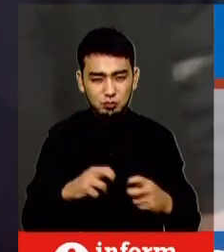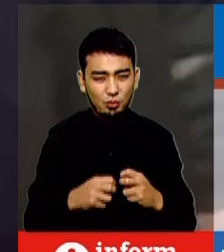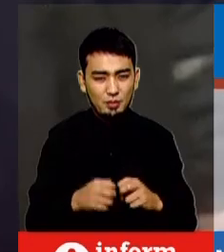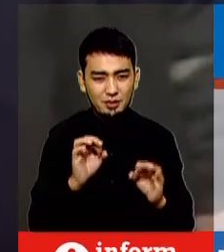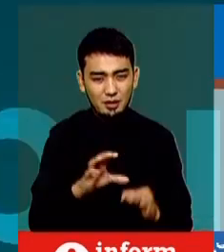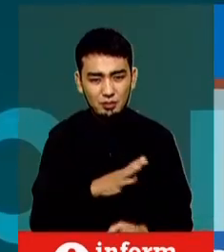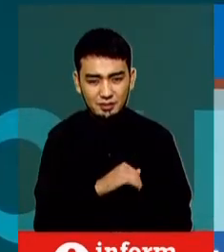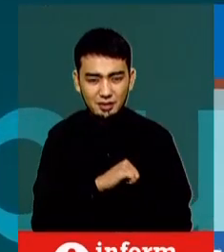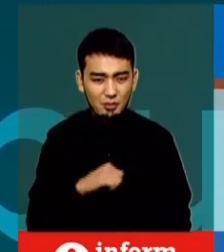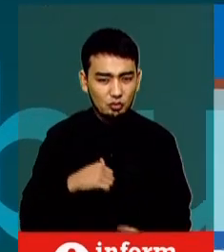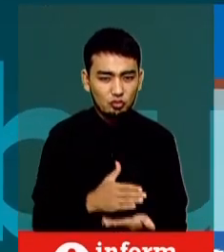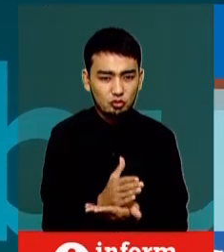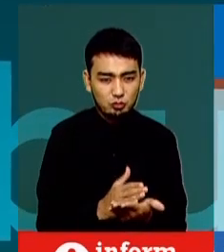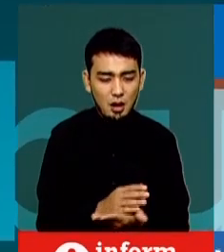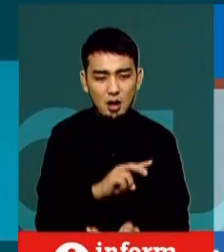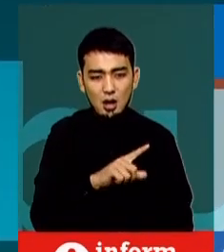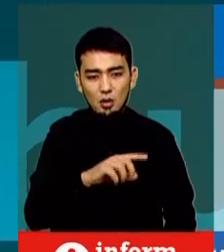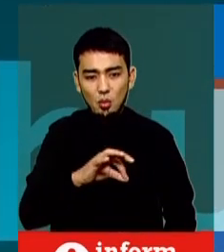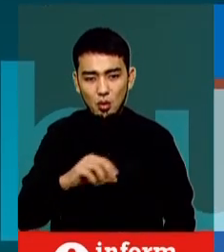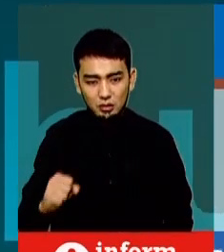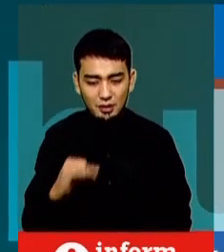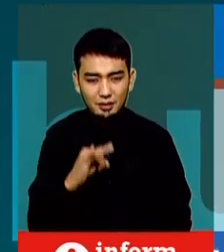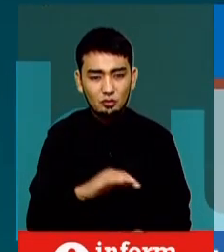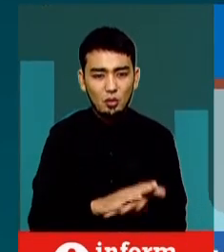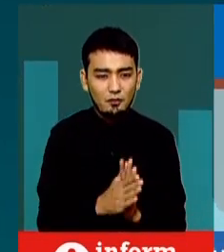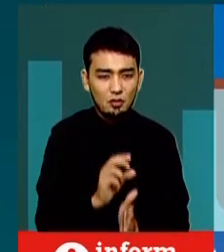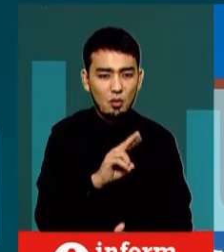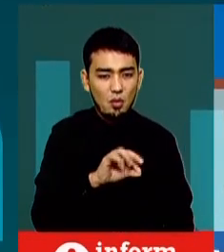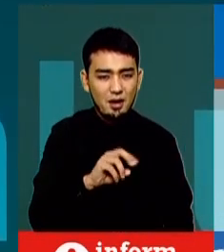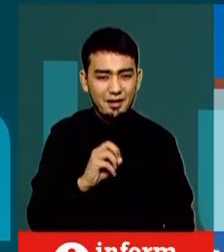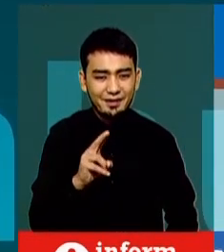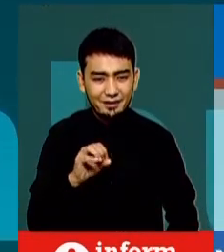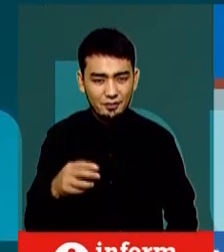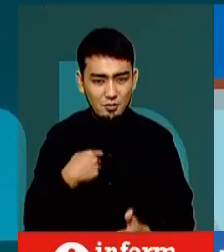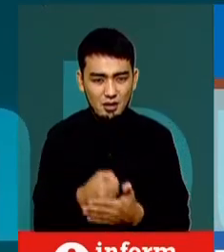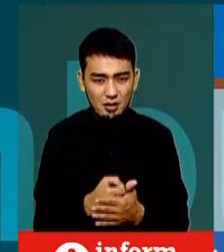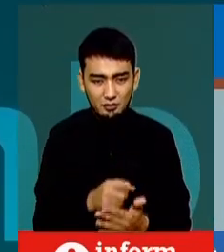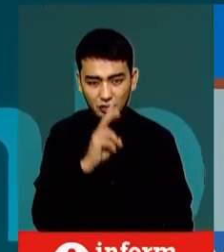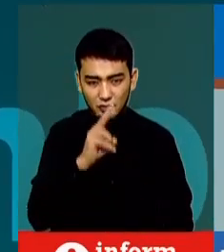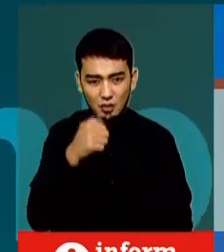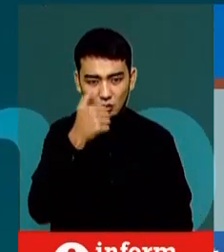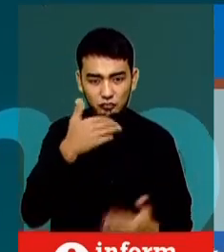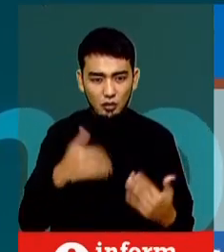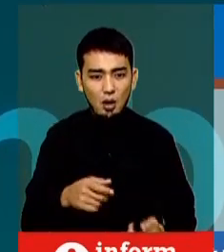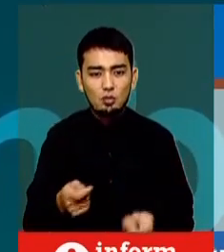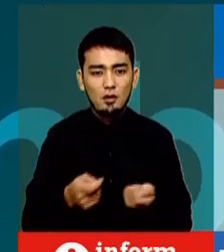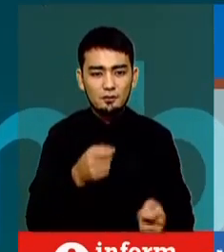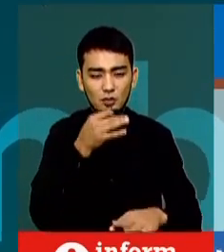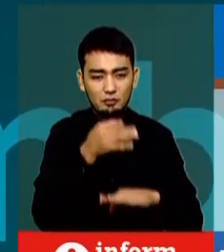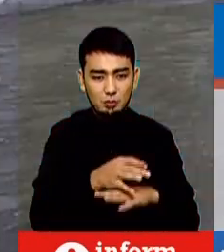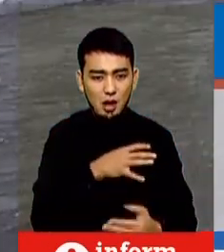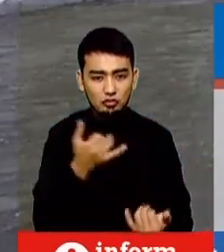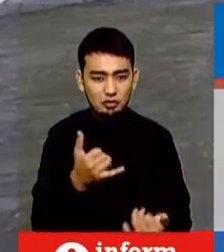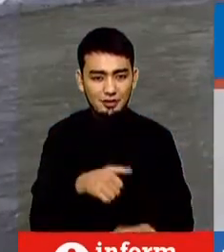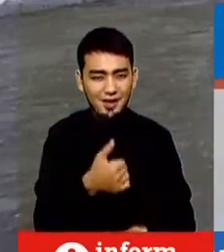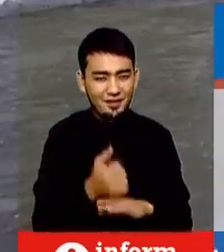оборудования в самой службе, лишения их льгот, отсутствие коллективного договора, которого они добиваются уже 2 года. Руководство ответило, что главная задача сейчас –